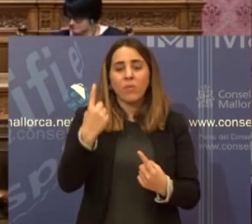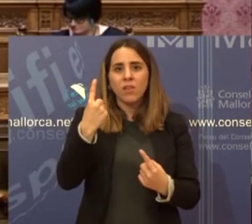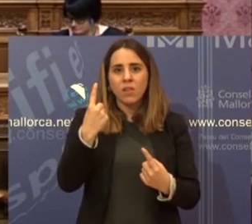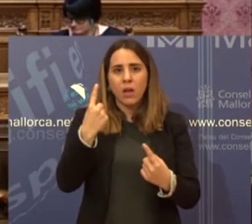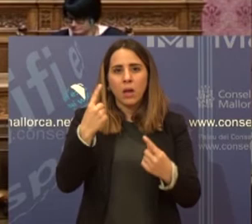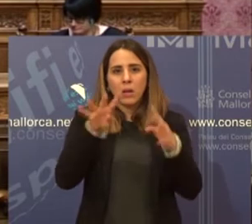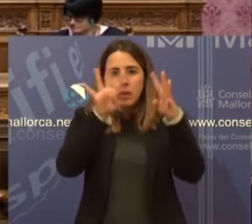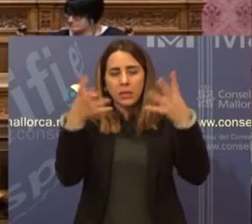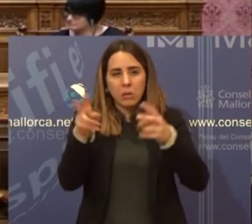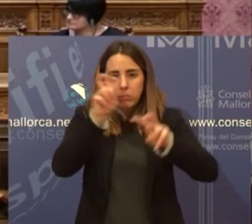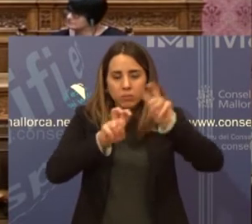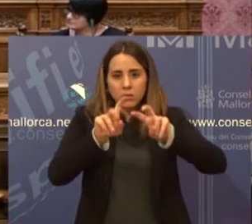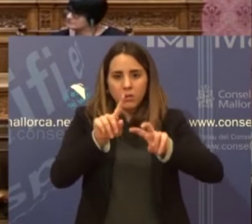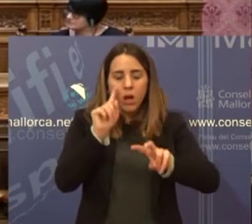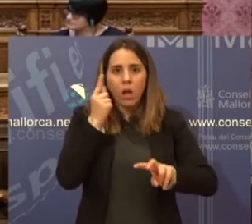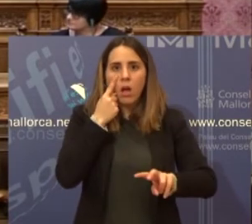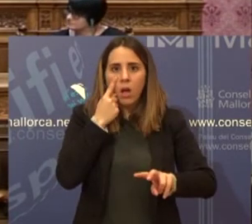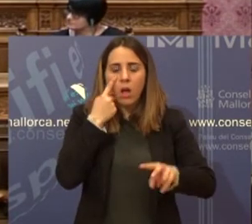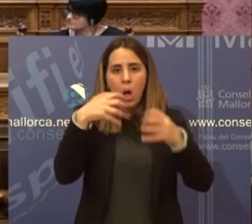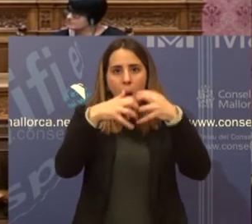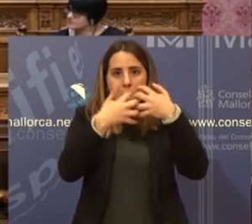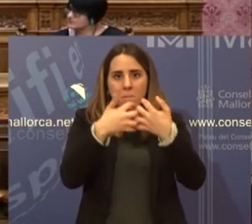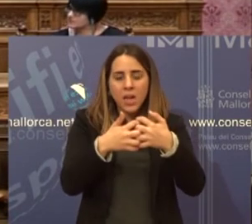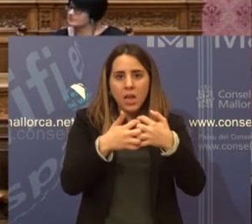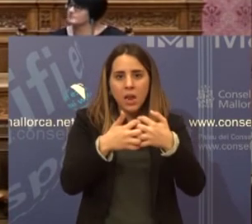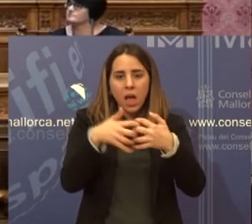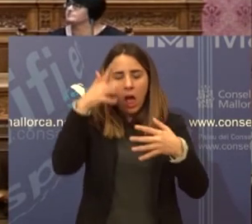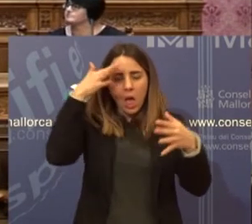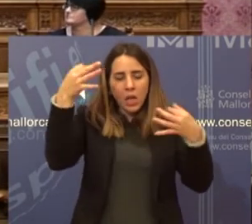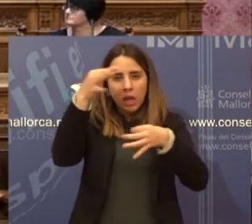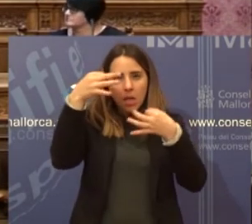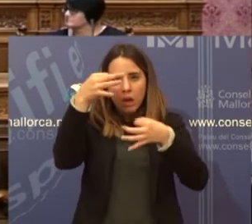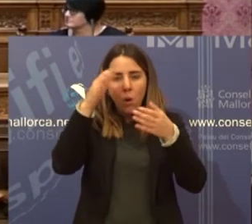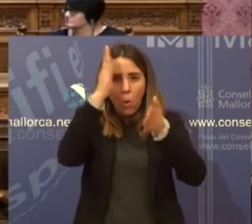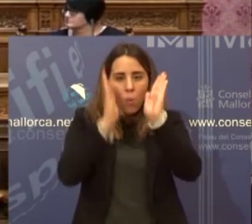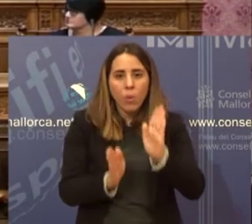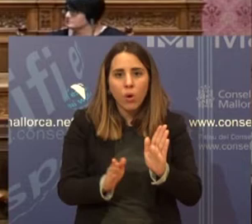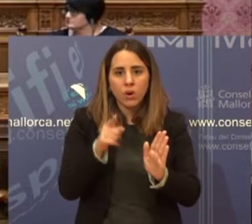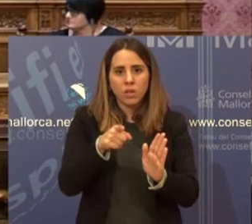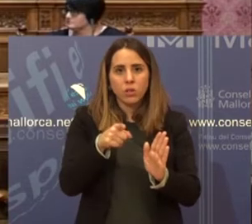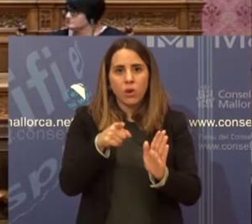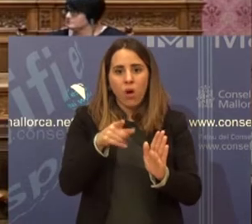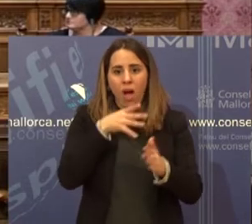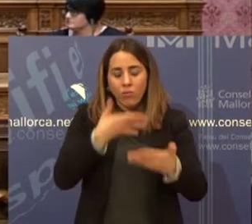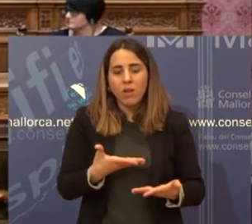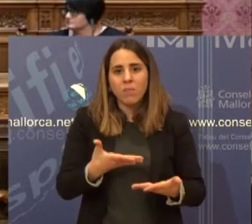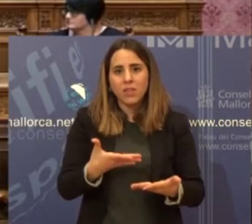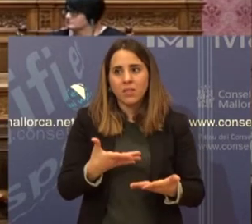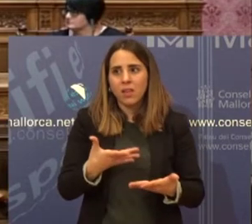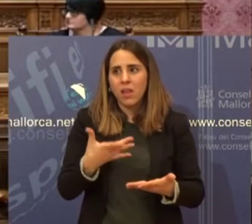veure SignoWalk Pro, que és l'aparell ortopèdic per al qual estem recaptant fons